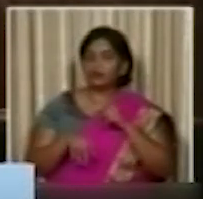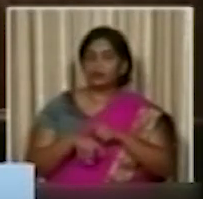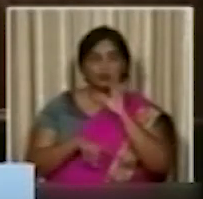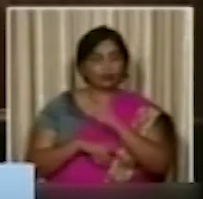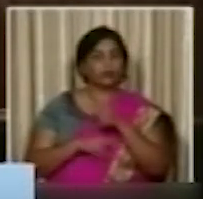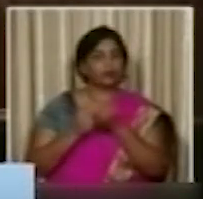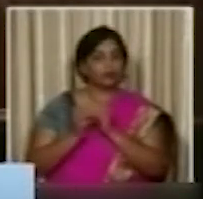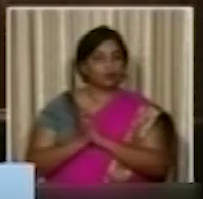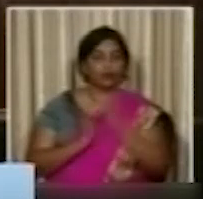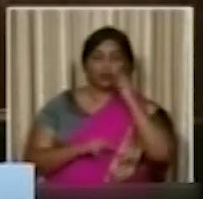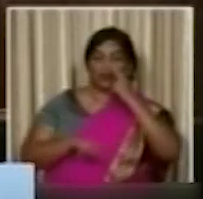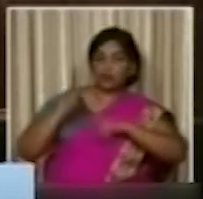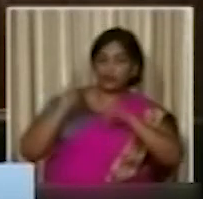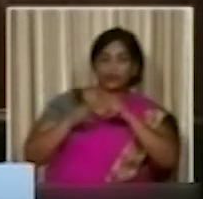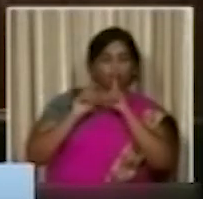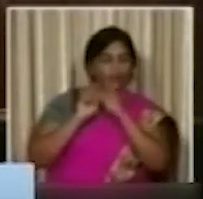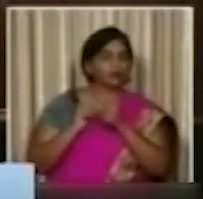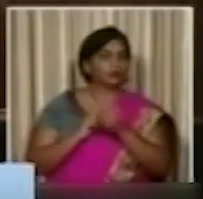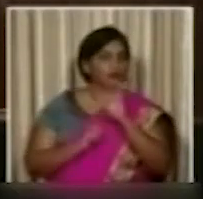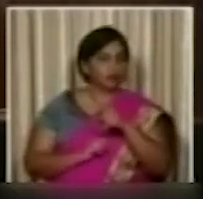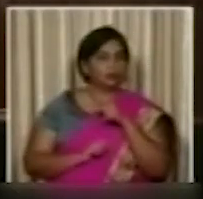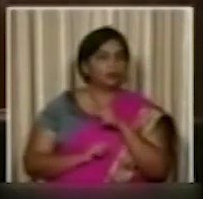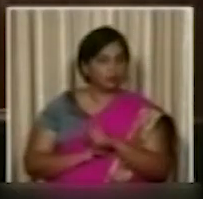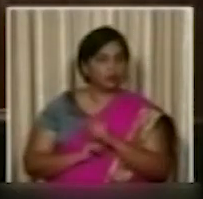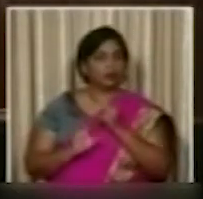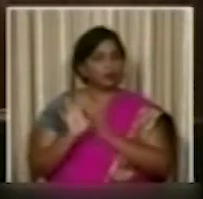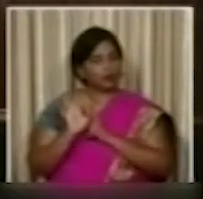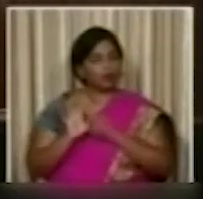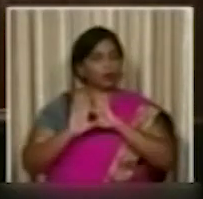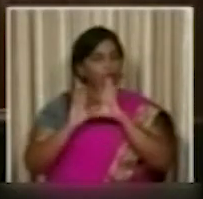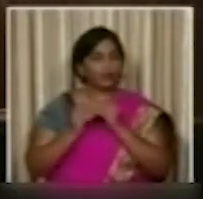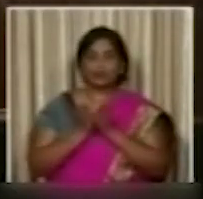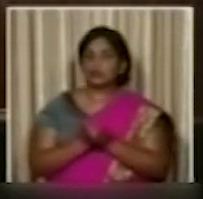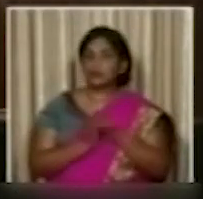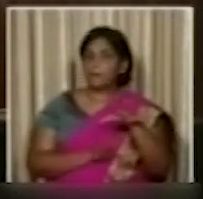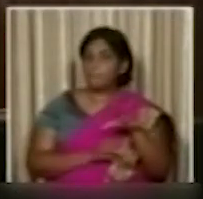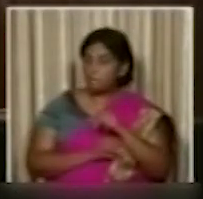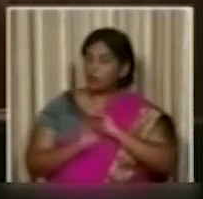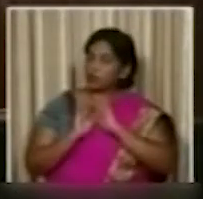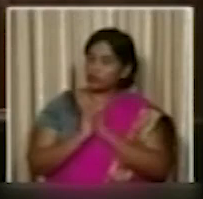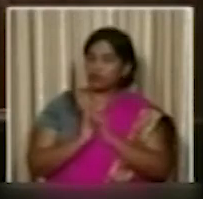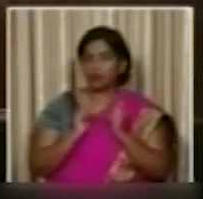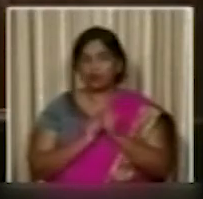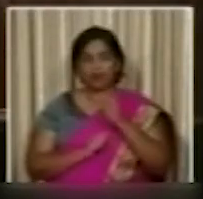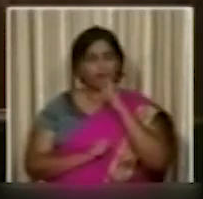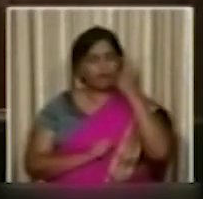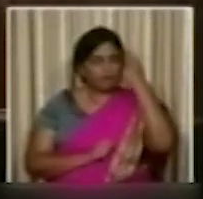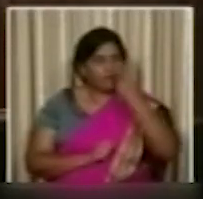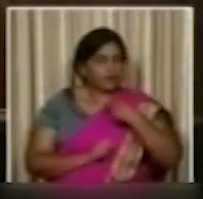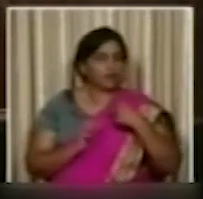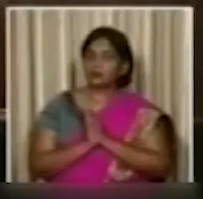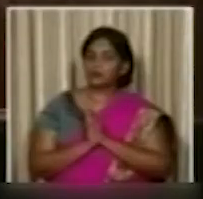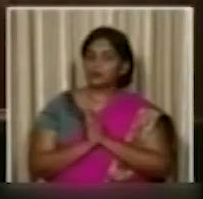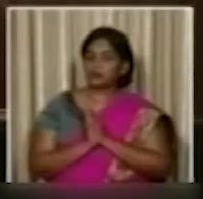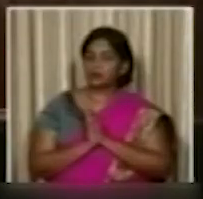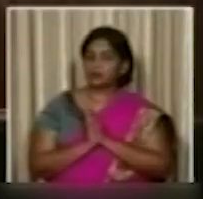தொலைபேசிகளை நாட்டிற்கு எடுத்து வந்ததை ஏற்றுக்கொண்டுள்ளீர்கள். பாராளுமன்ற உறுப்பினர்கள் மீது மக்கள் கொண்டுள்ள நம்பிக்கையை சீர்குலைக்காத வழியில் செயற்பட வேண்டும் என்பதோடு